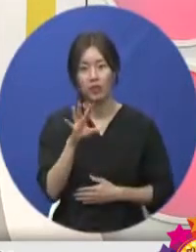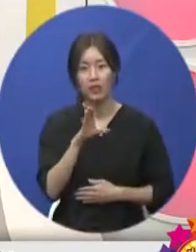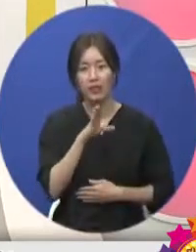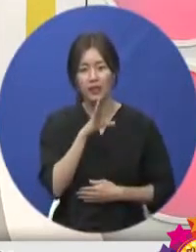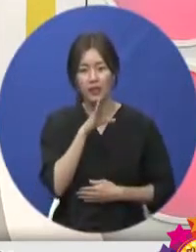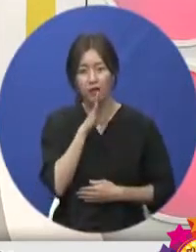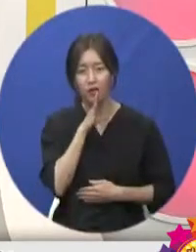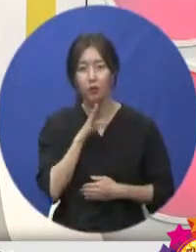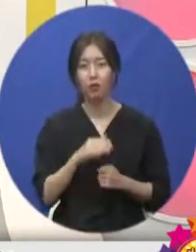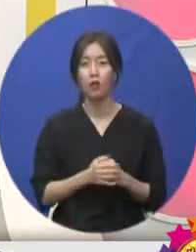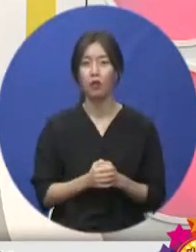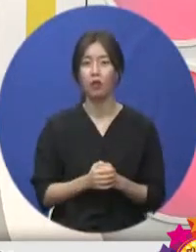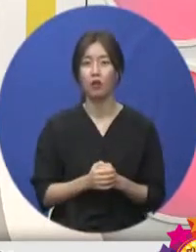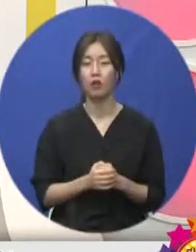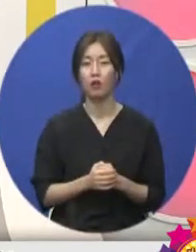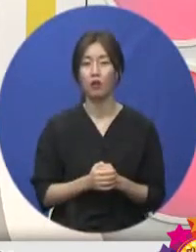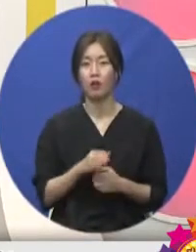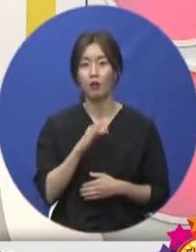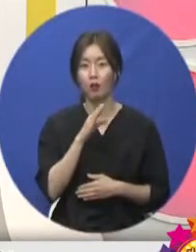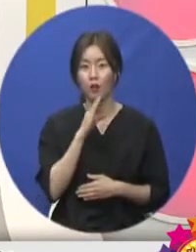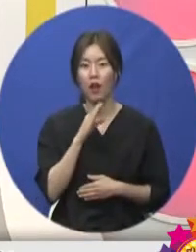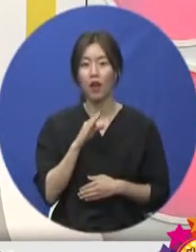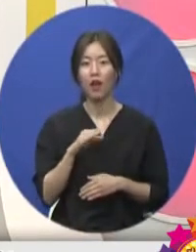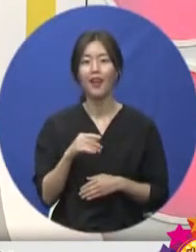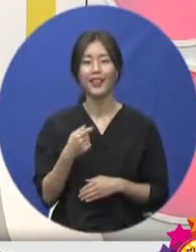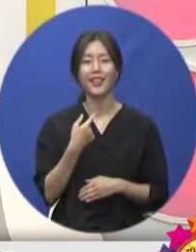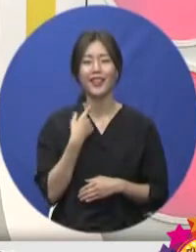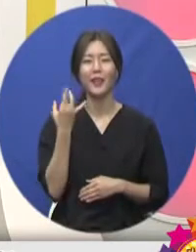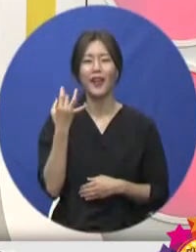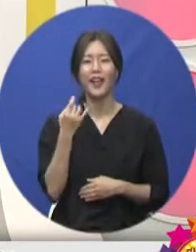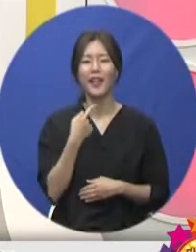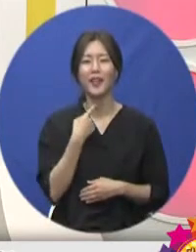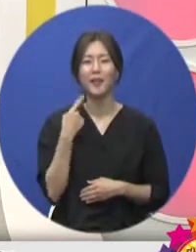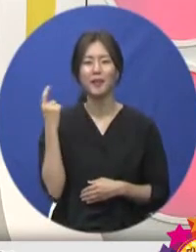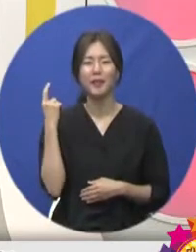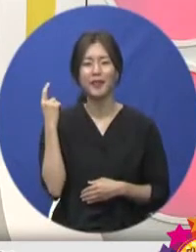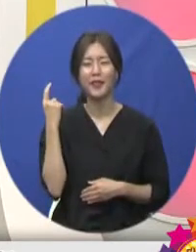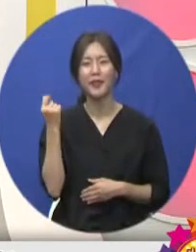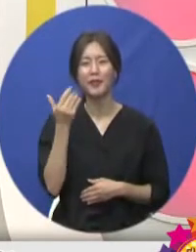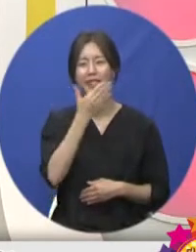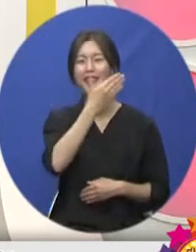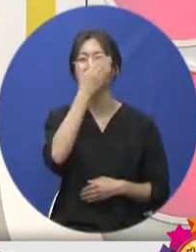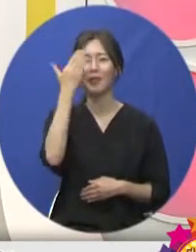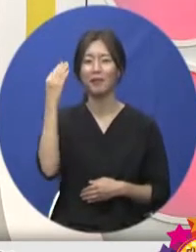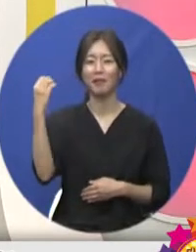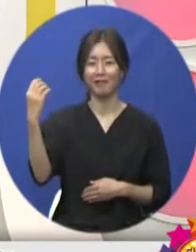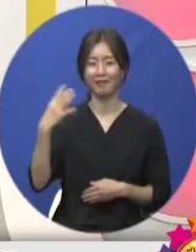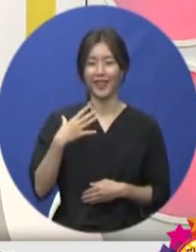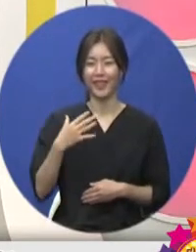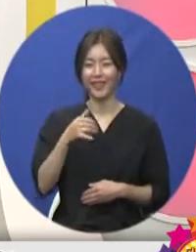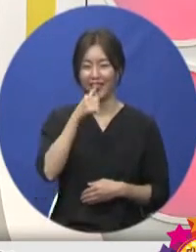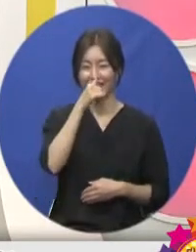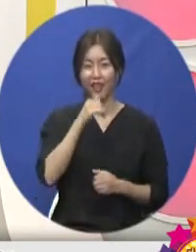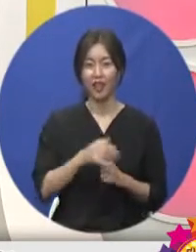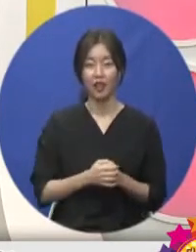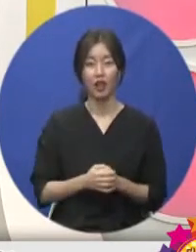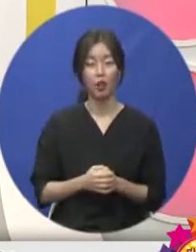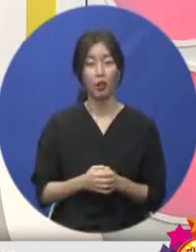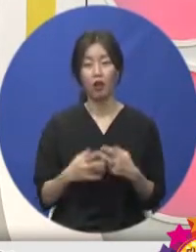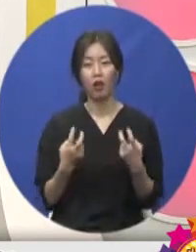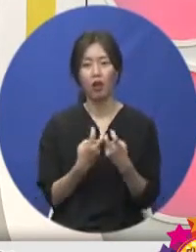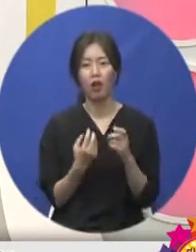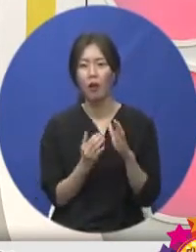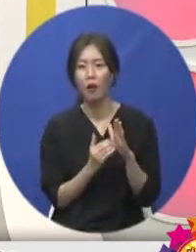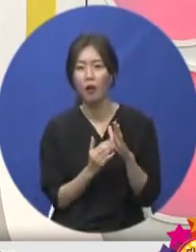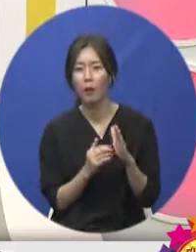아니야. 진짜 전혀. 예, 전부가 좀 목소리가 좀 젊어 보인다 이럽니다. 그러죠. 예. 아니 어떻게 하면 그럴 수가